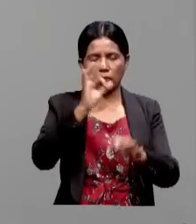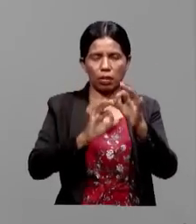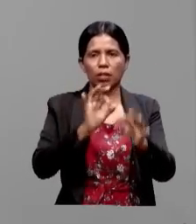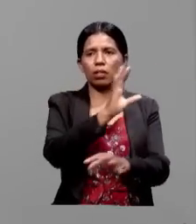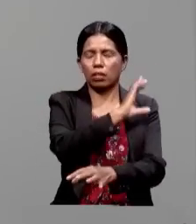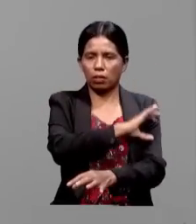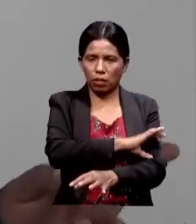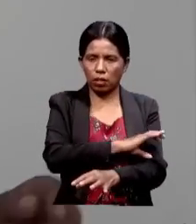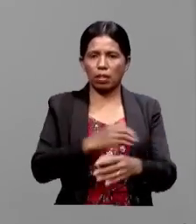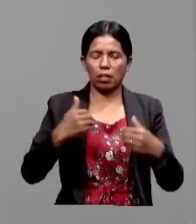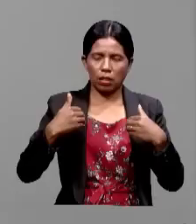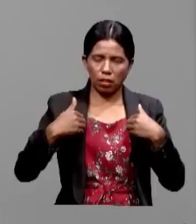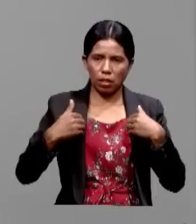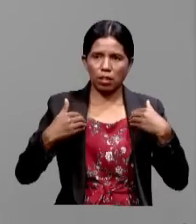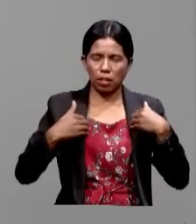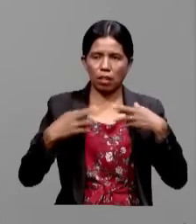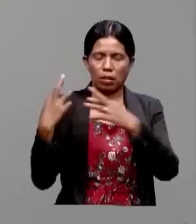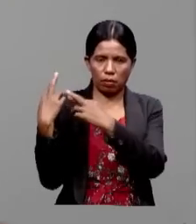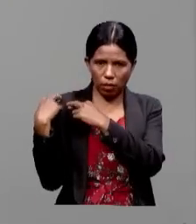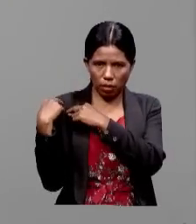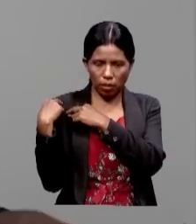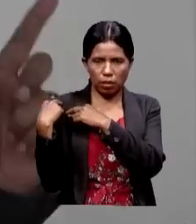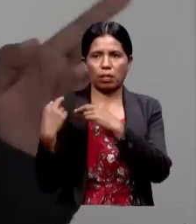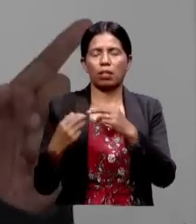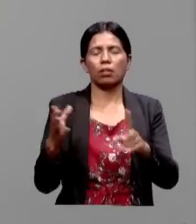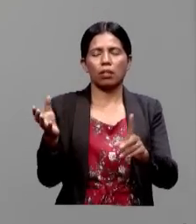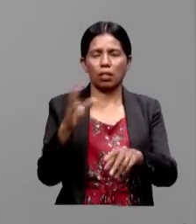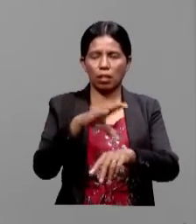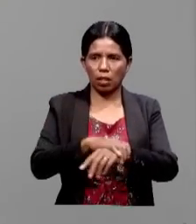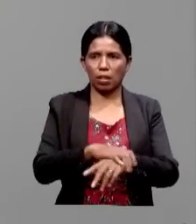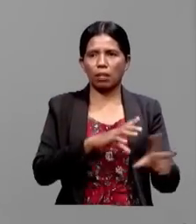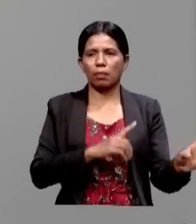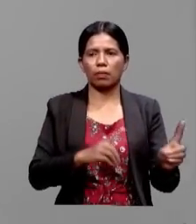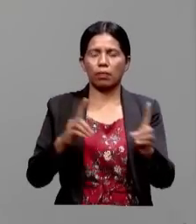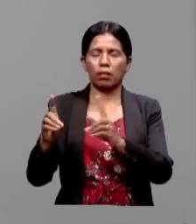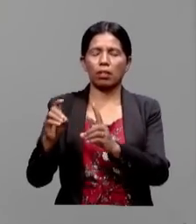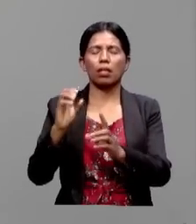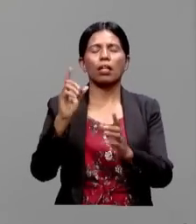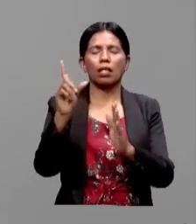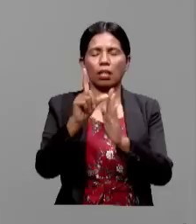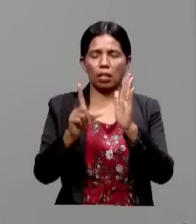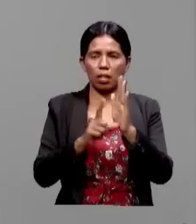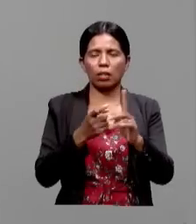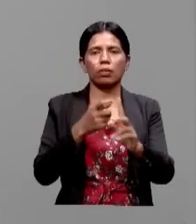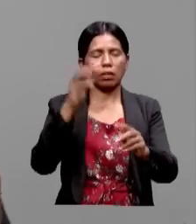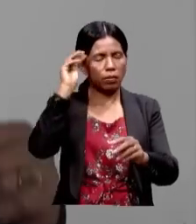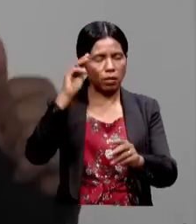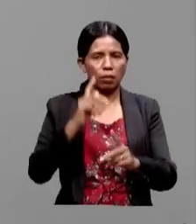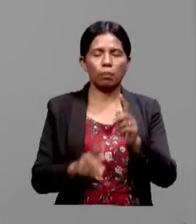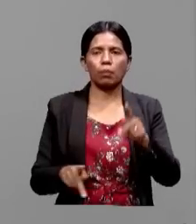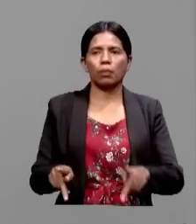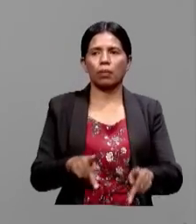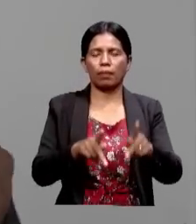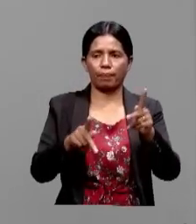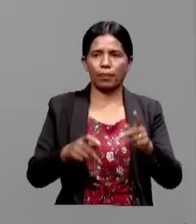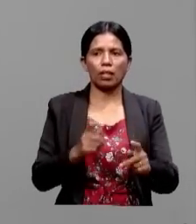iha dever iha responsabilitas peratu babe. Captura, implementa ordem husi internet tribunal di Ministério Público sini. Karik mana do captura sang husi